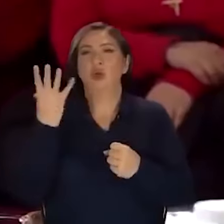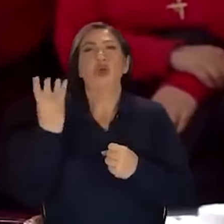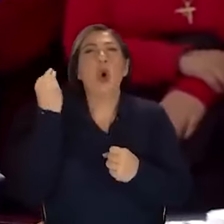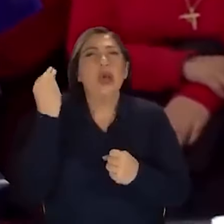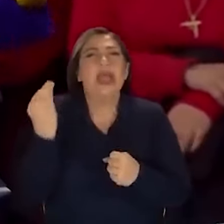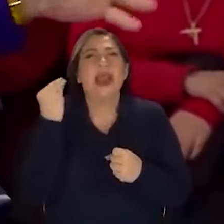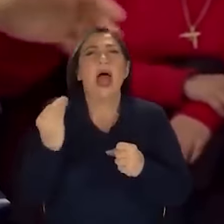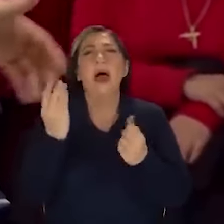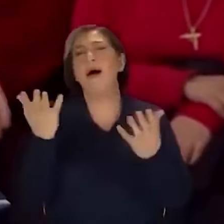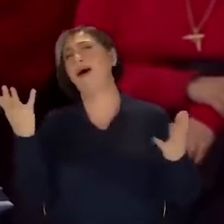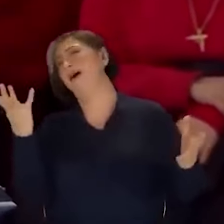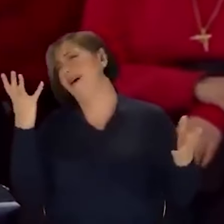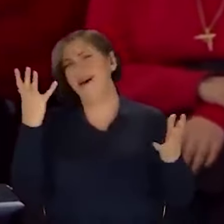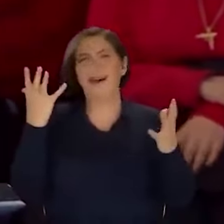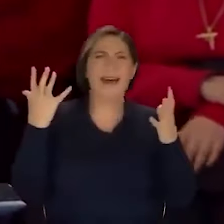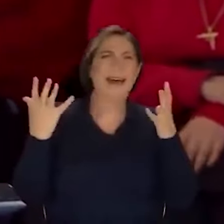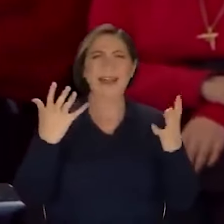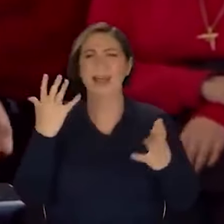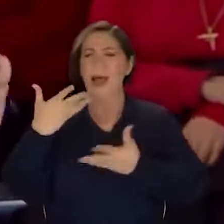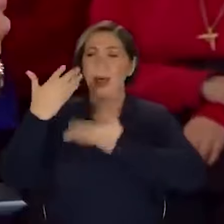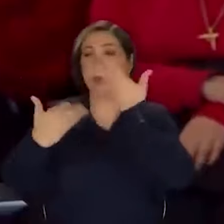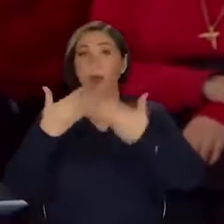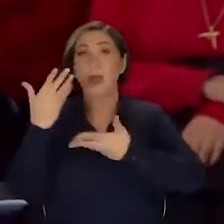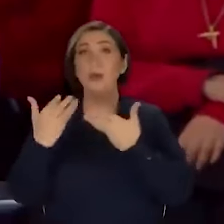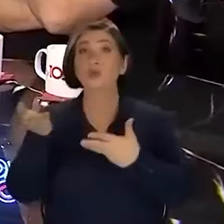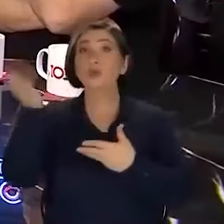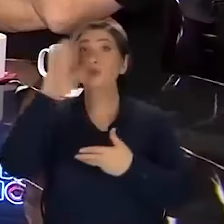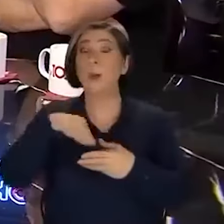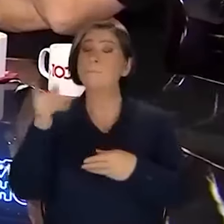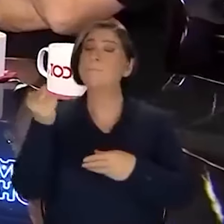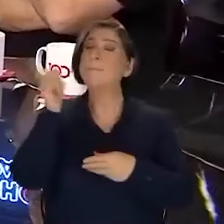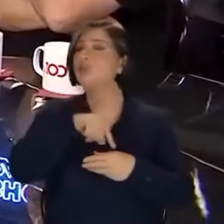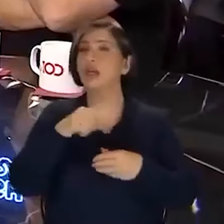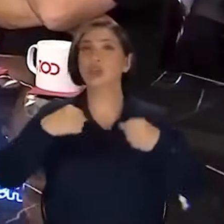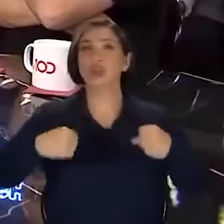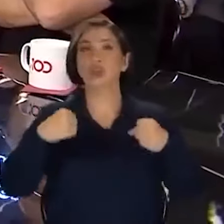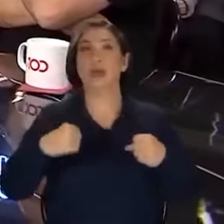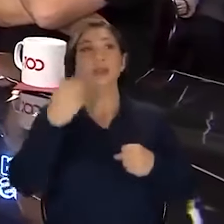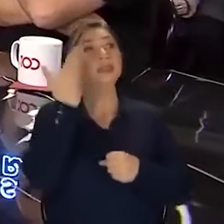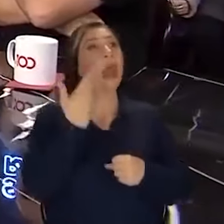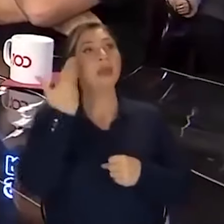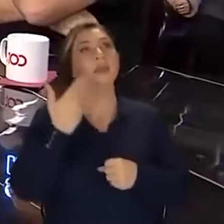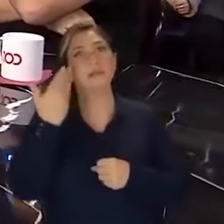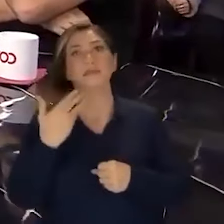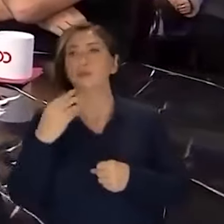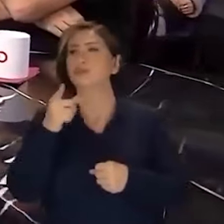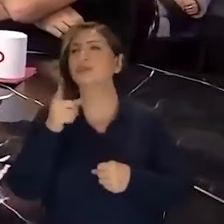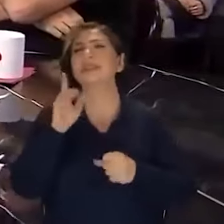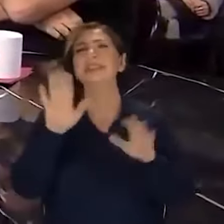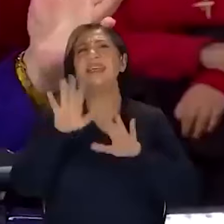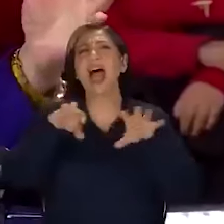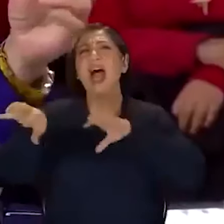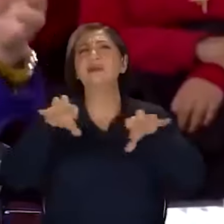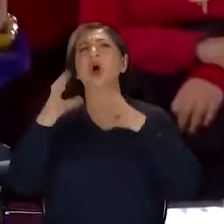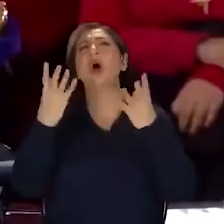iyiler yani diye anlatıyorlar ve sonra başka başka Şişmanlar da seyrettim Yani bu Sakın böyle bir